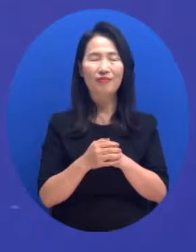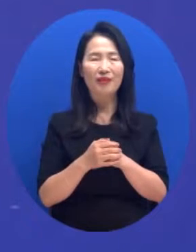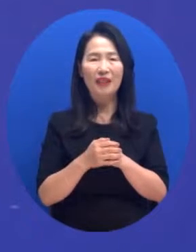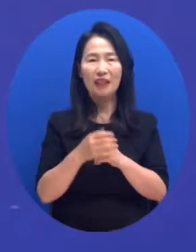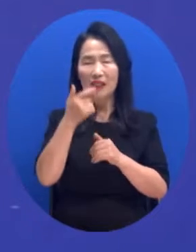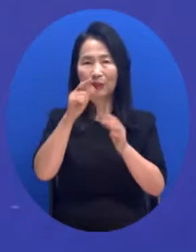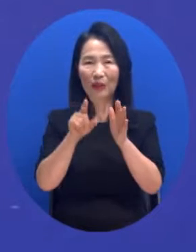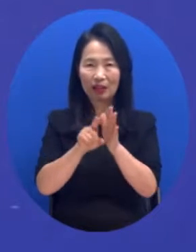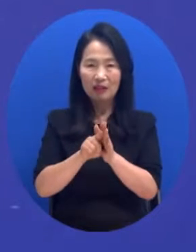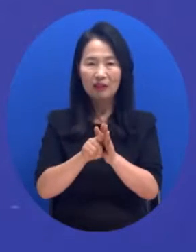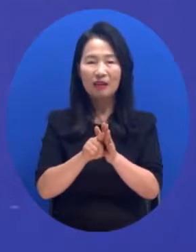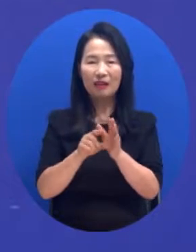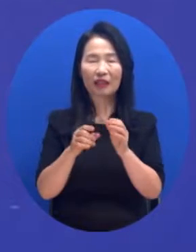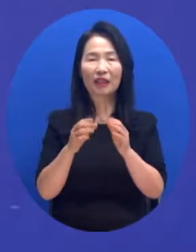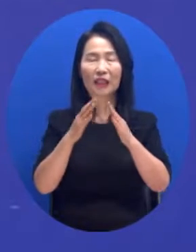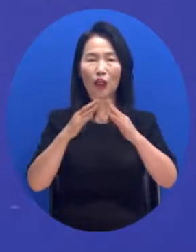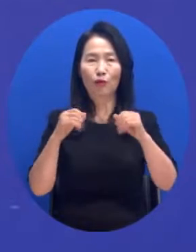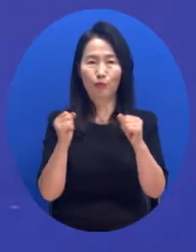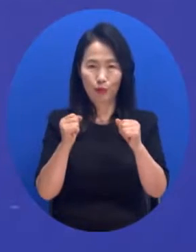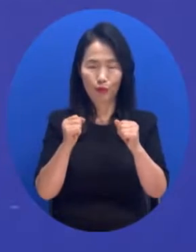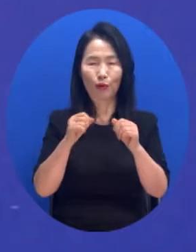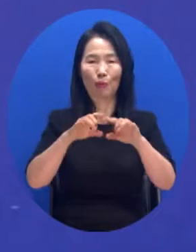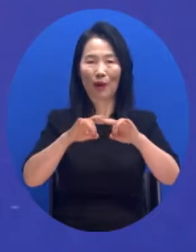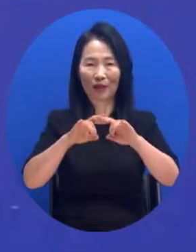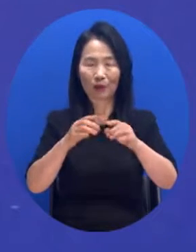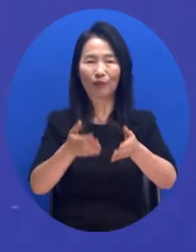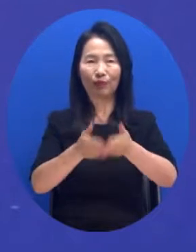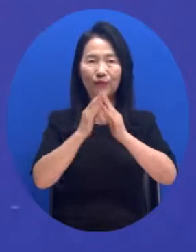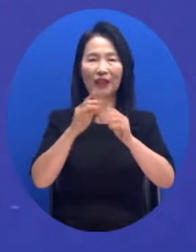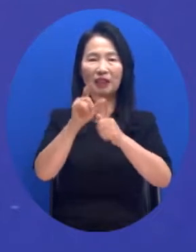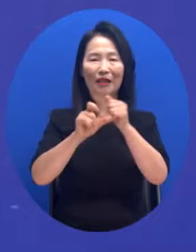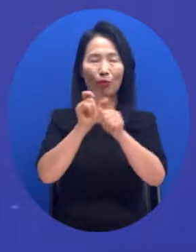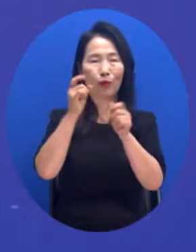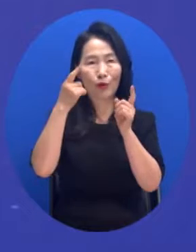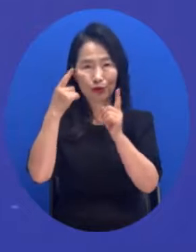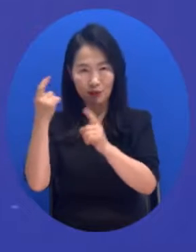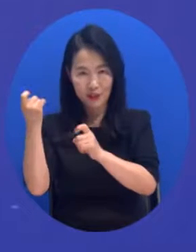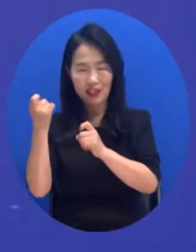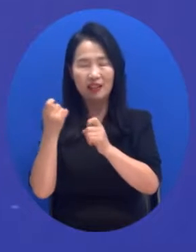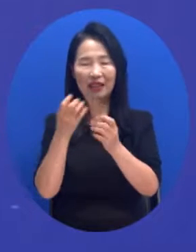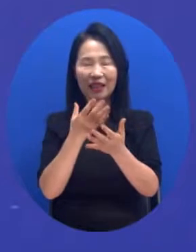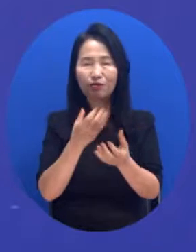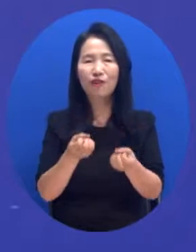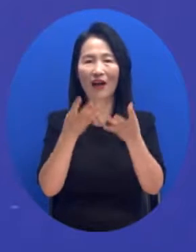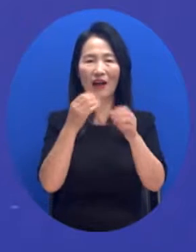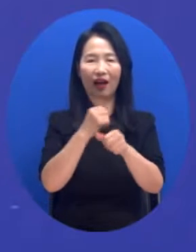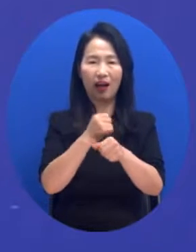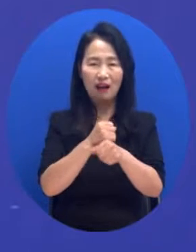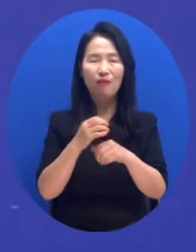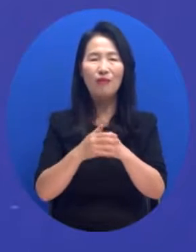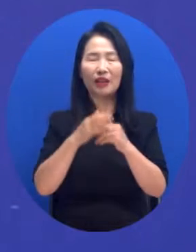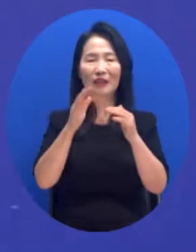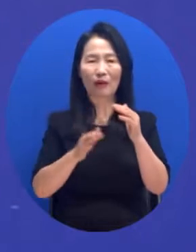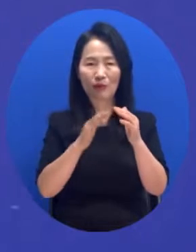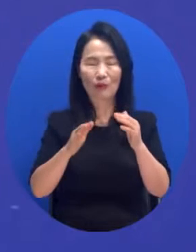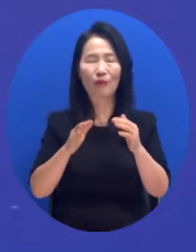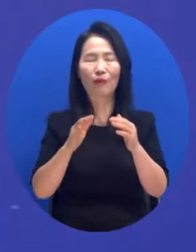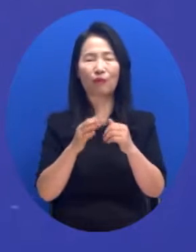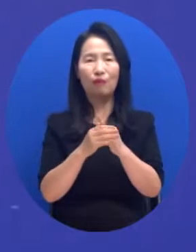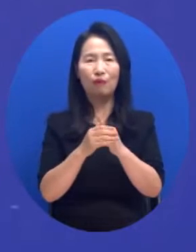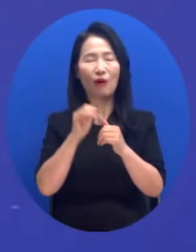CTS 전북 방송이 개국 15주년을 기념하고 코로나로 지친 한국교회 성도들과 이웃들을 위로하기